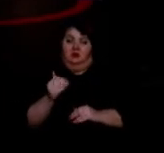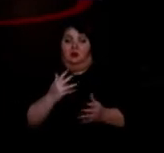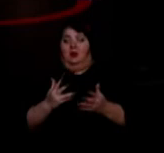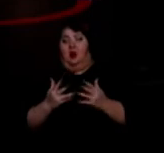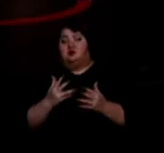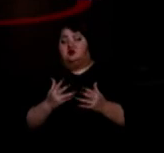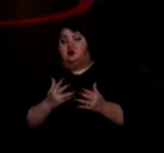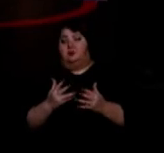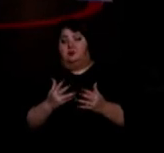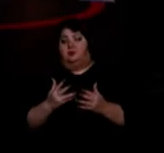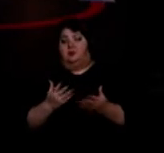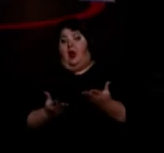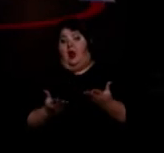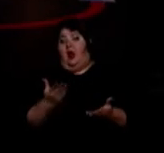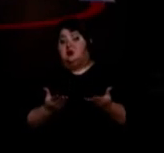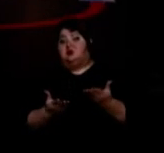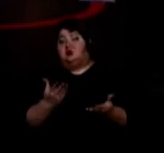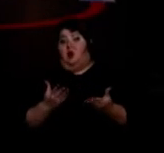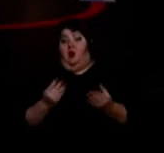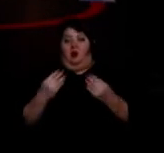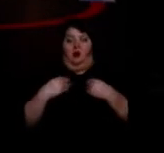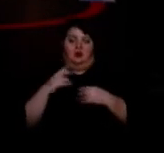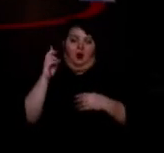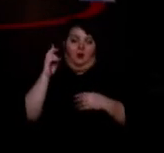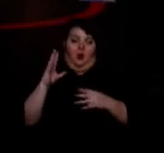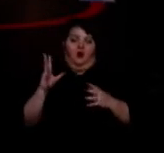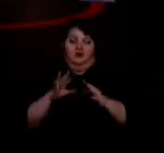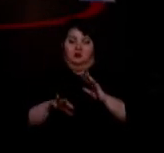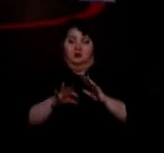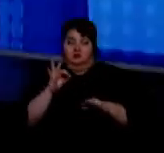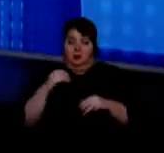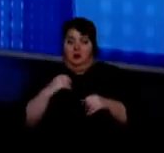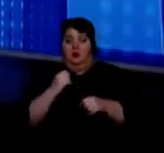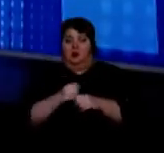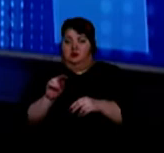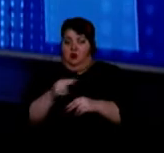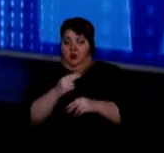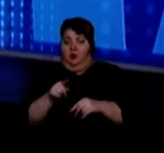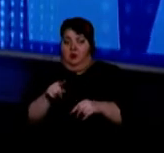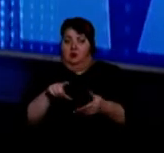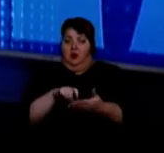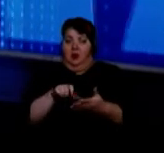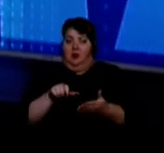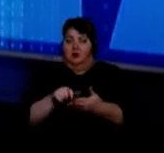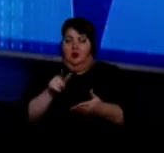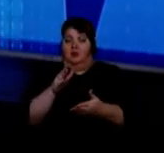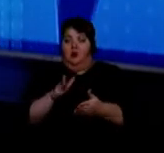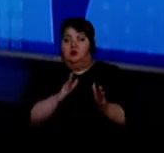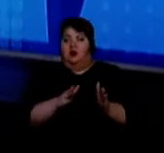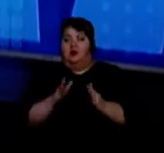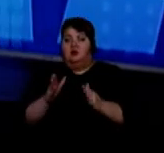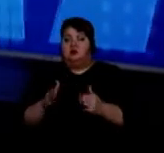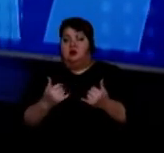Якщо, як то кажуть, дасть Бог і все складеться, ми зробимо цю кімнату, але ця кімната в нас буде лише